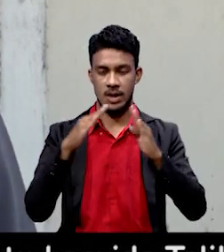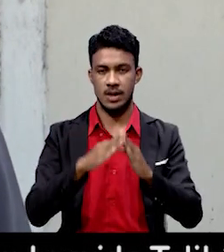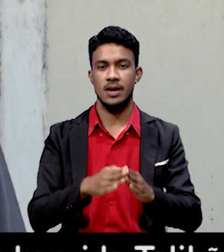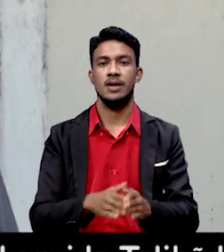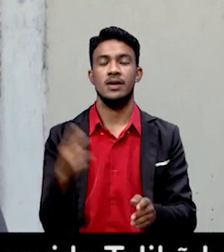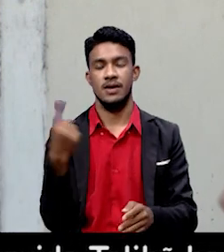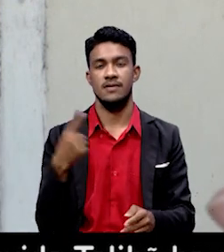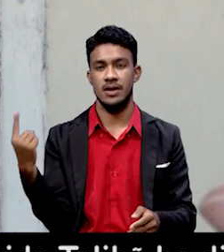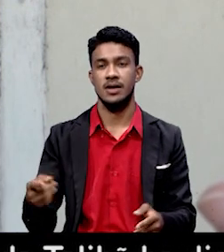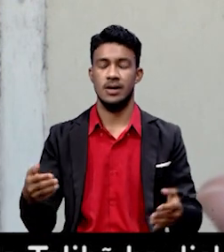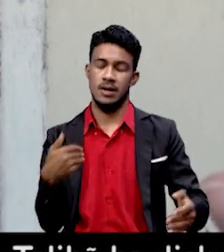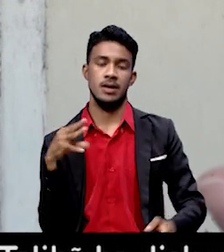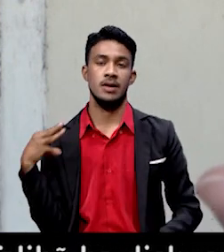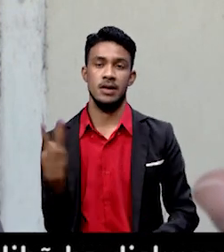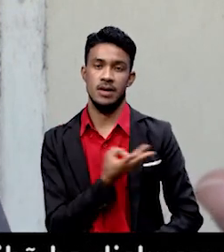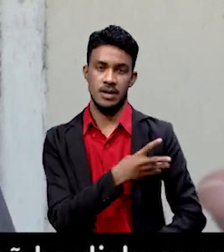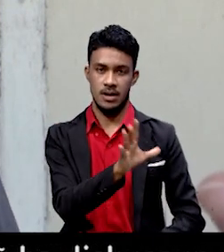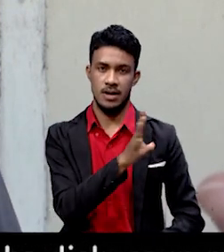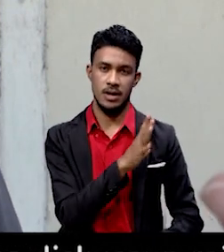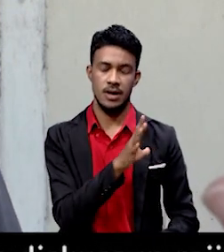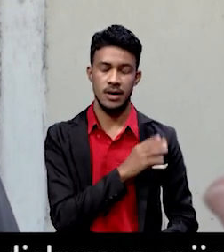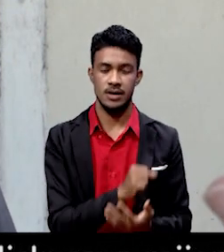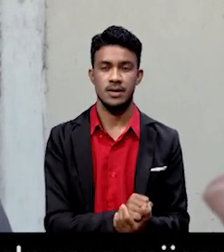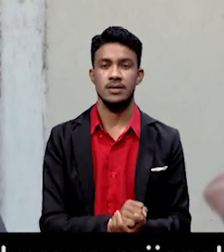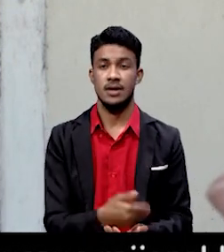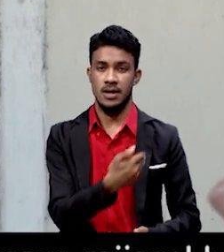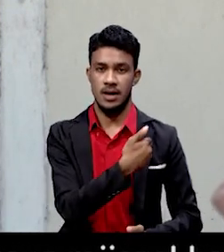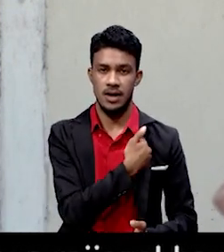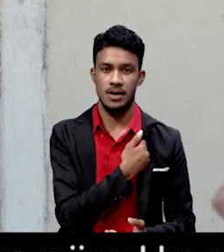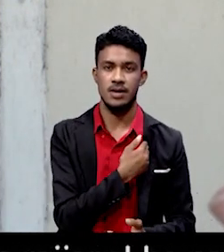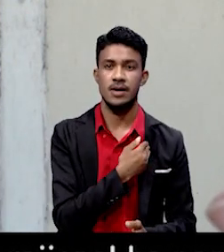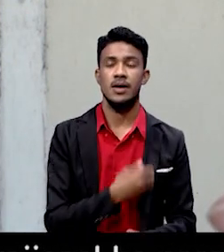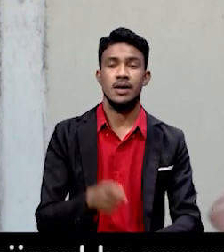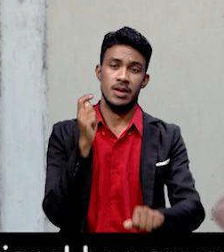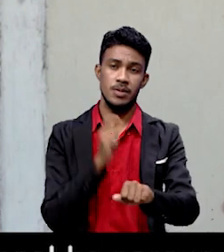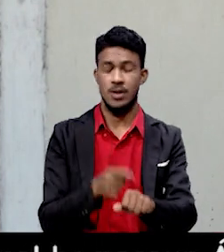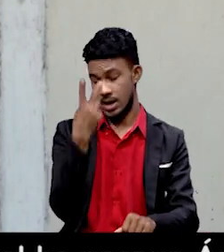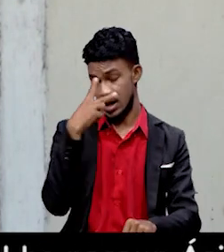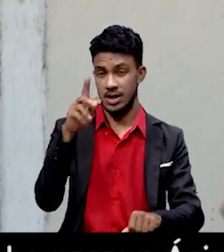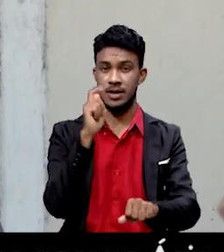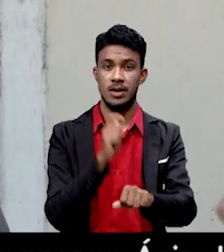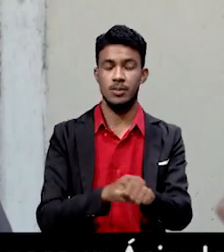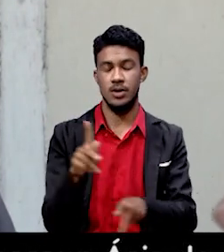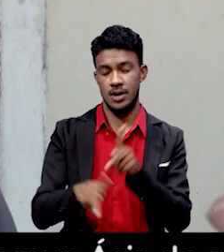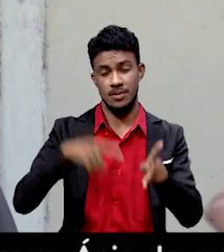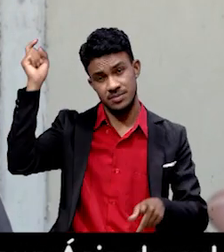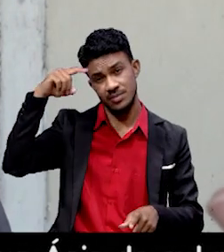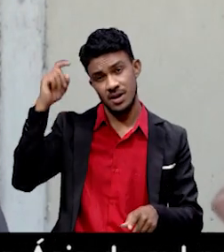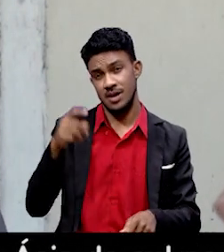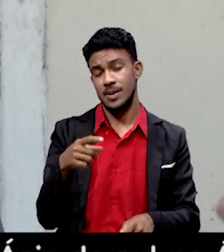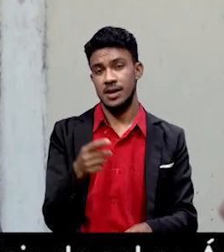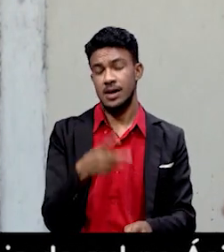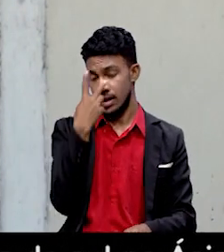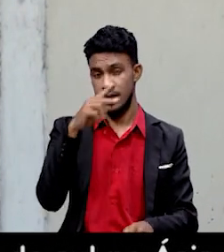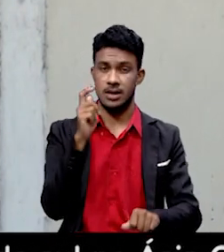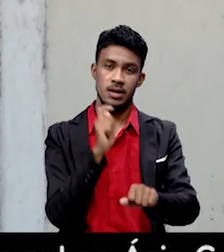tamfali, anesan, sira be, metrologia niam fo atensaun, né, maka se akontesi fali buat rumah, kaya itahin, katak, Governo